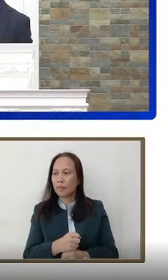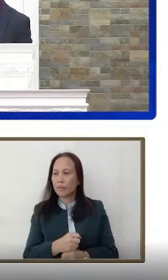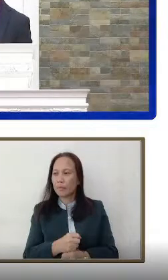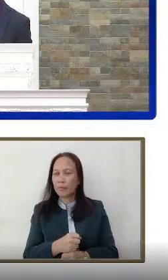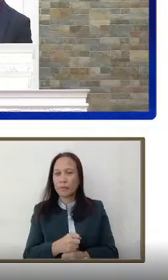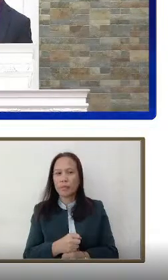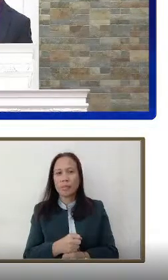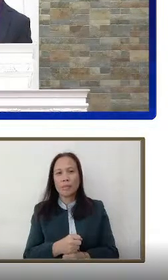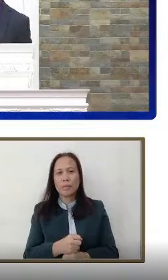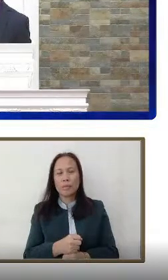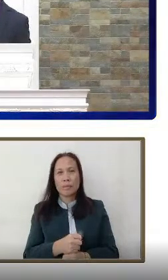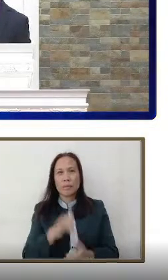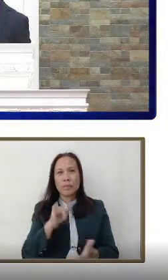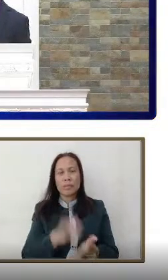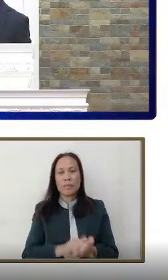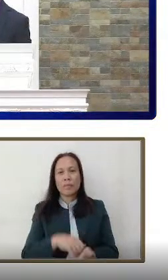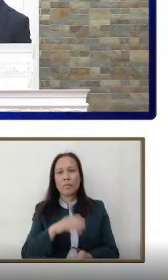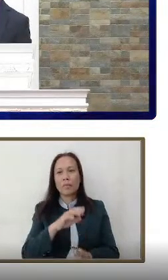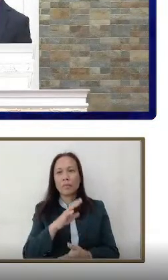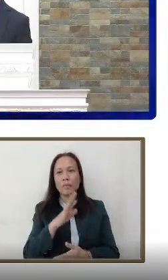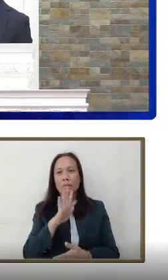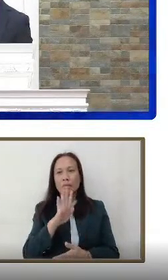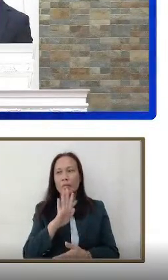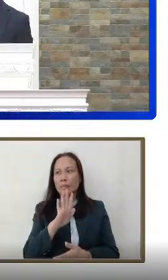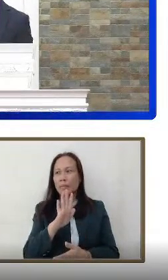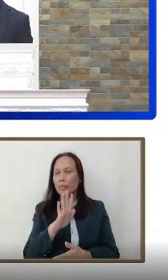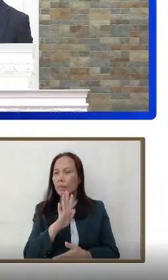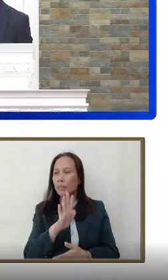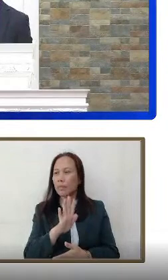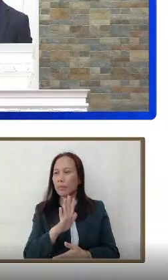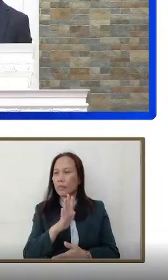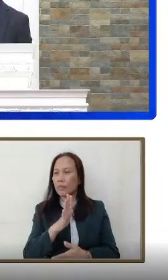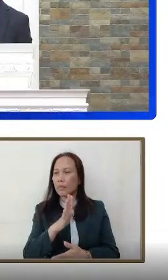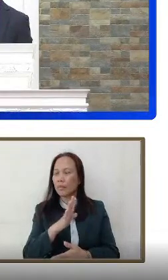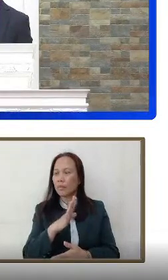Fifth anniversary, yung buong 5 taon, iyo yan?